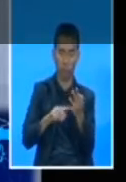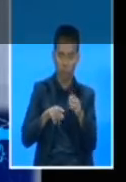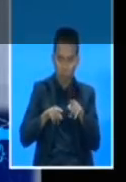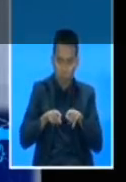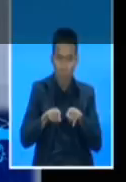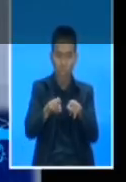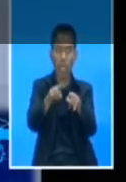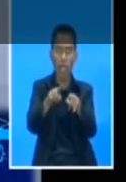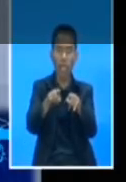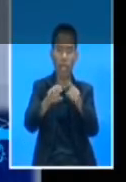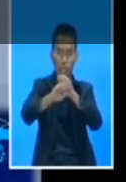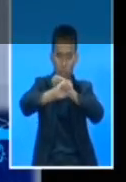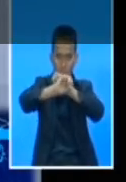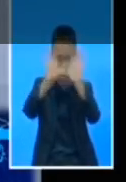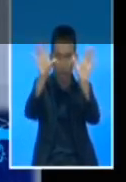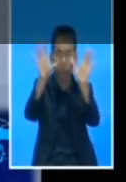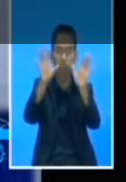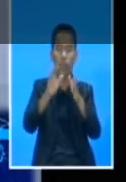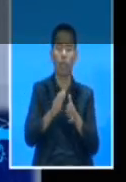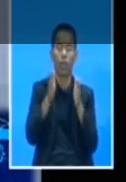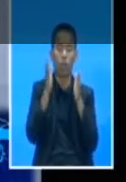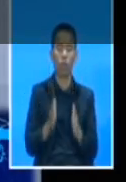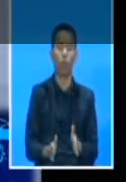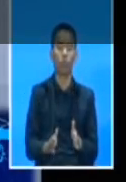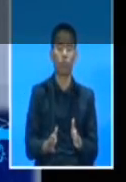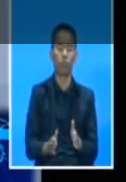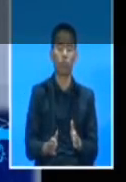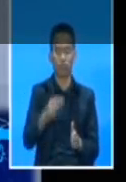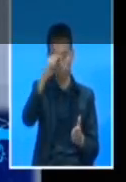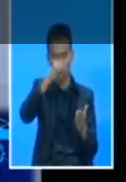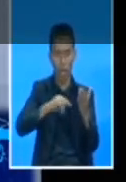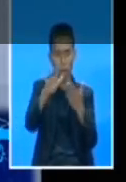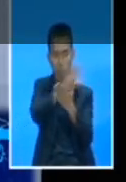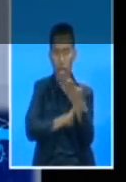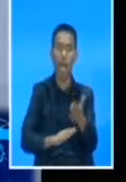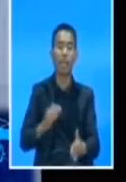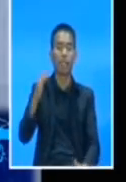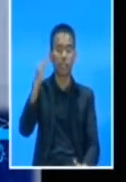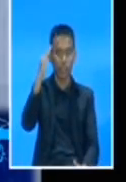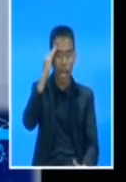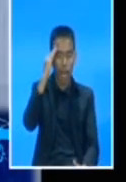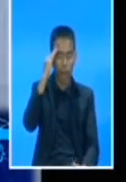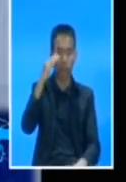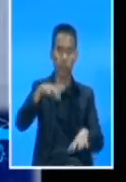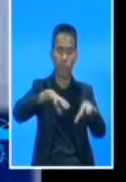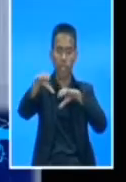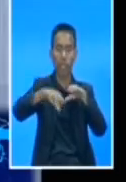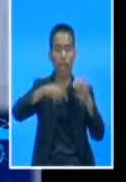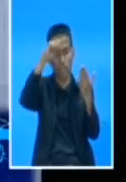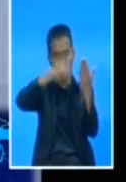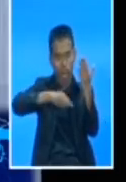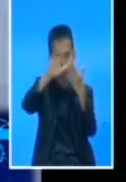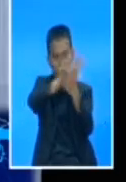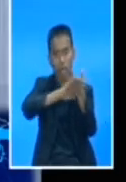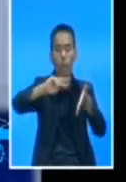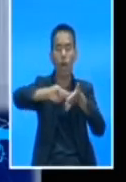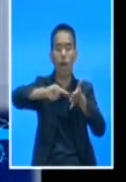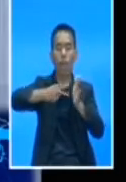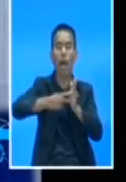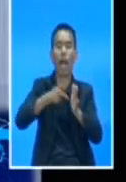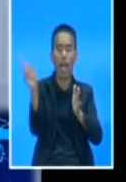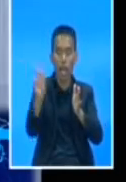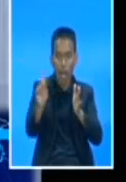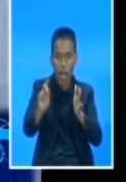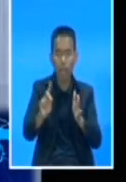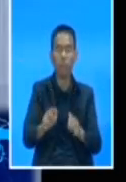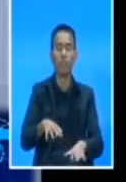ผนให้เป็นรูปธรรมแล้วคนในบ้านเมืองนี้ก็จะทราบว่าการปฏิรูปประเทศคืออะไรปฏิรูป